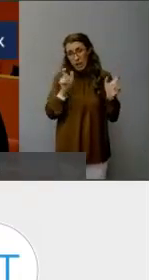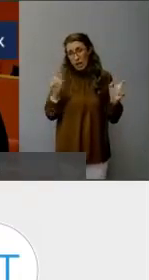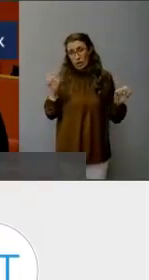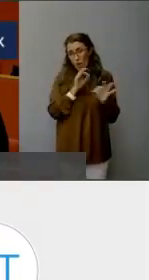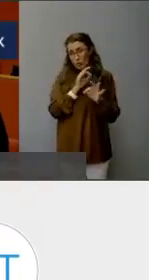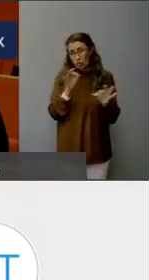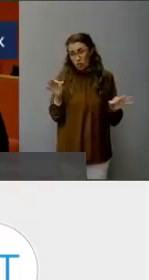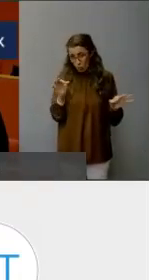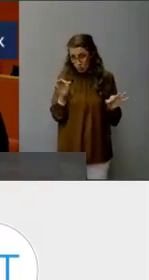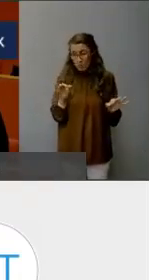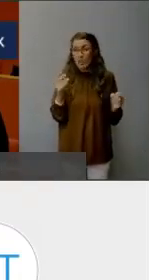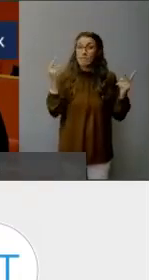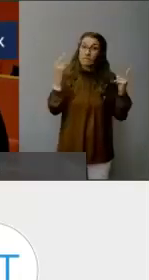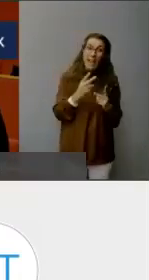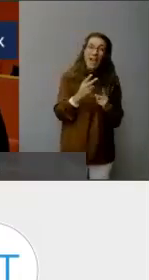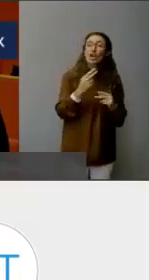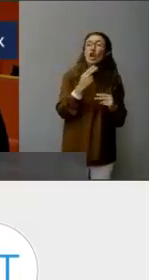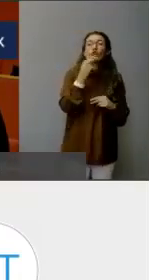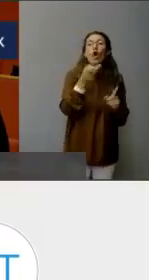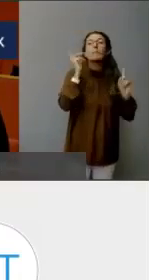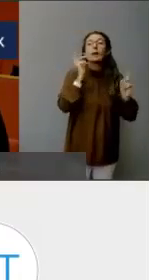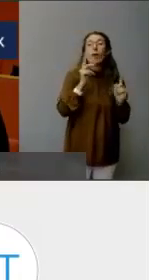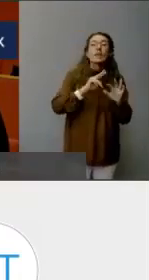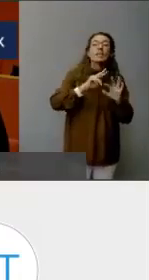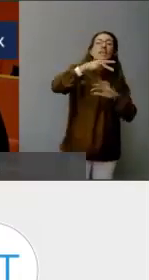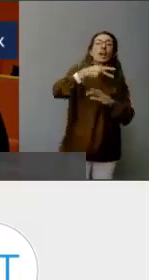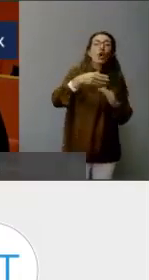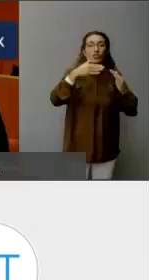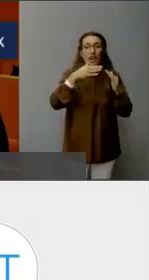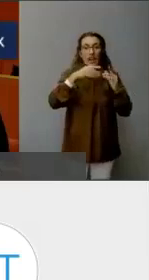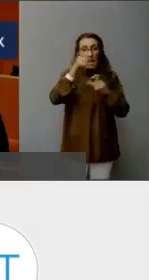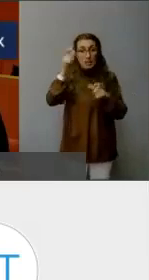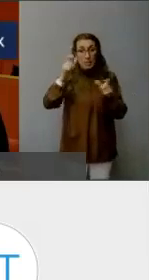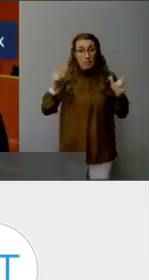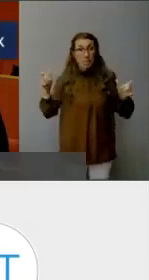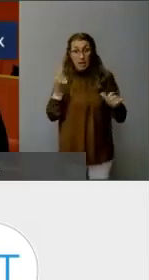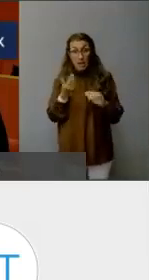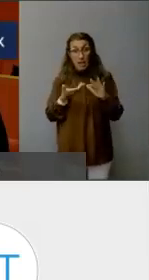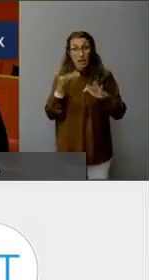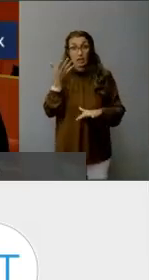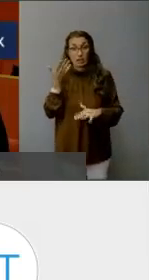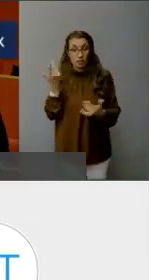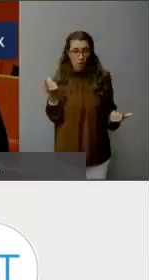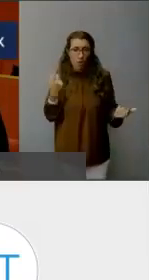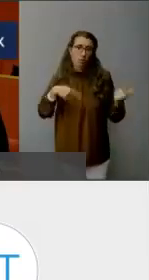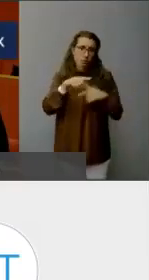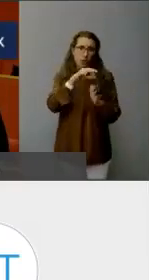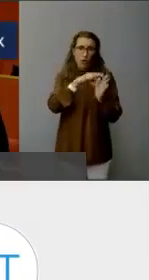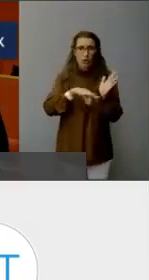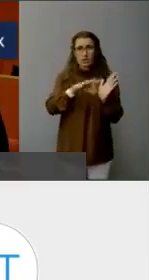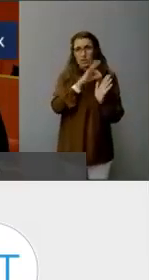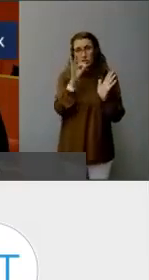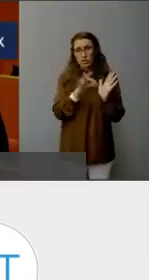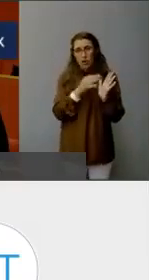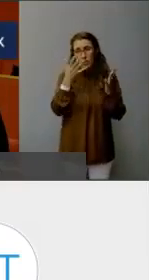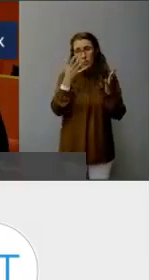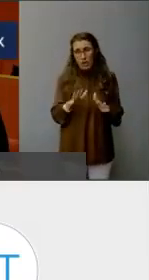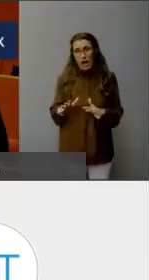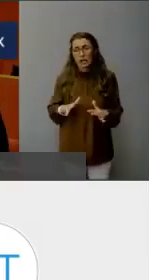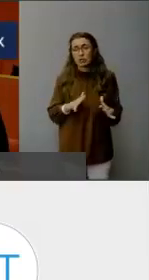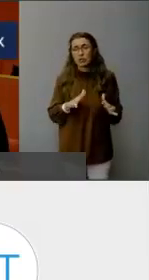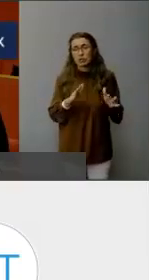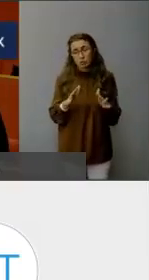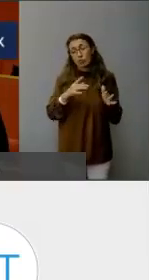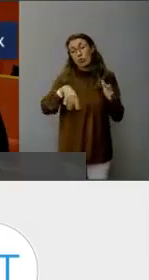casa per benestanti peraltro il messaggio abbiamo anche ricordato i nostri ordini del giorno la ricerca lo studio su